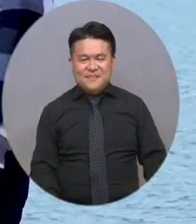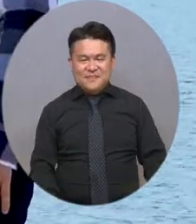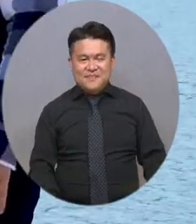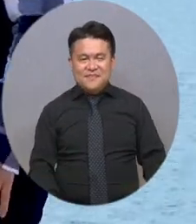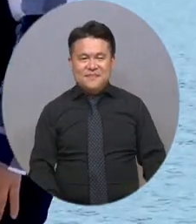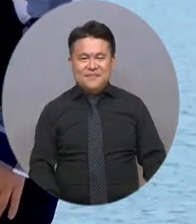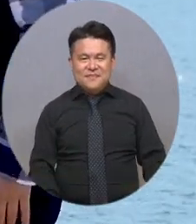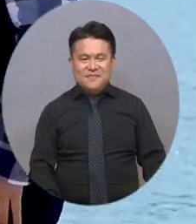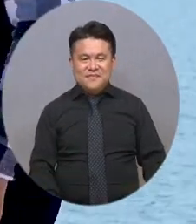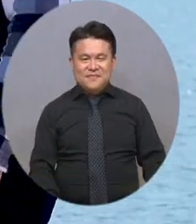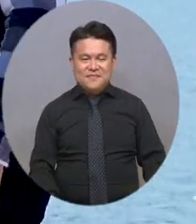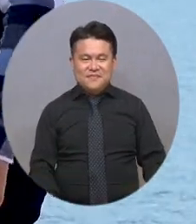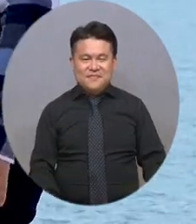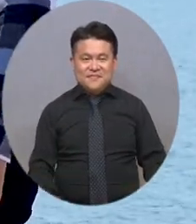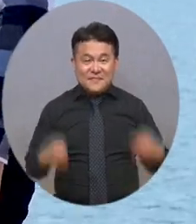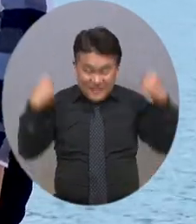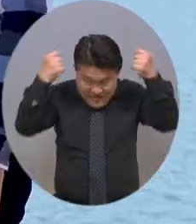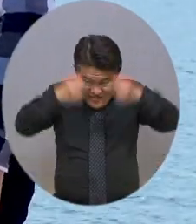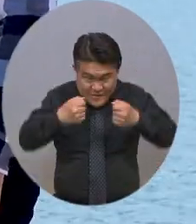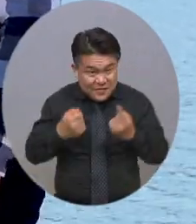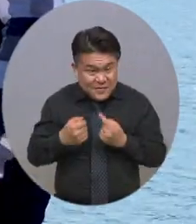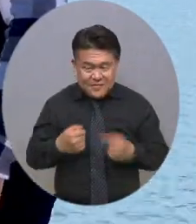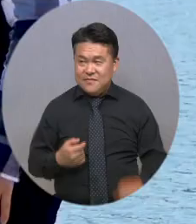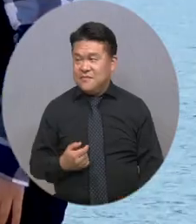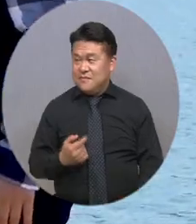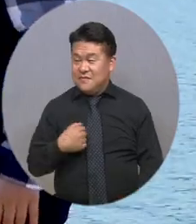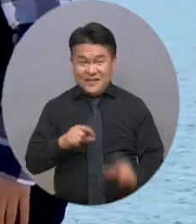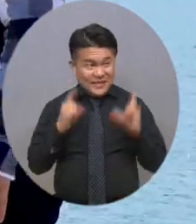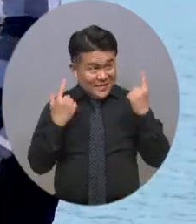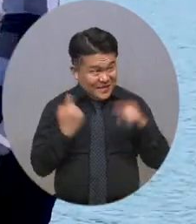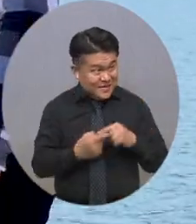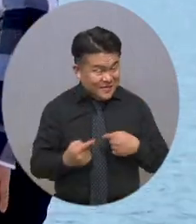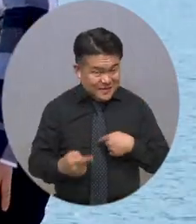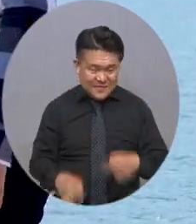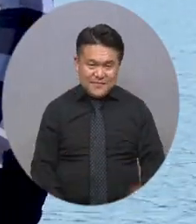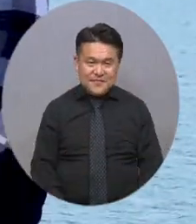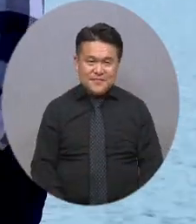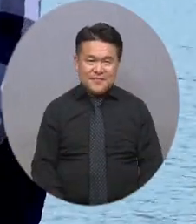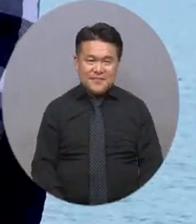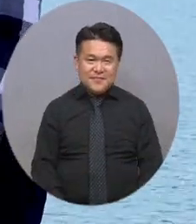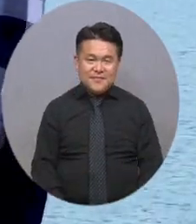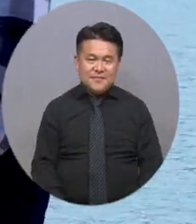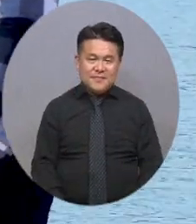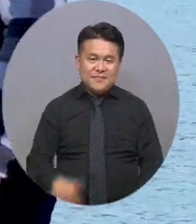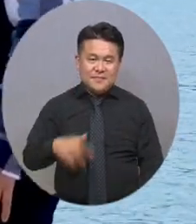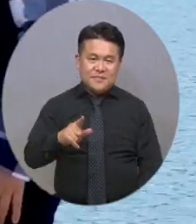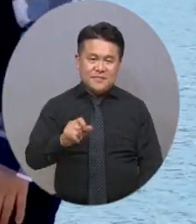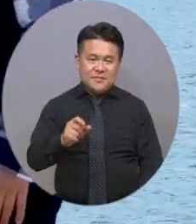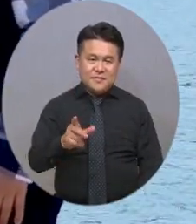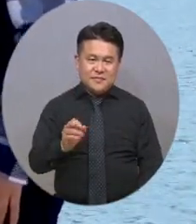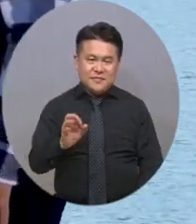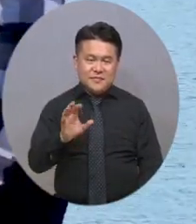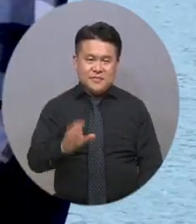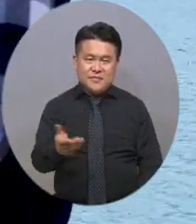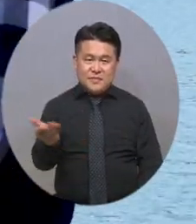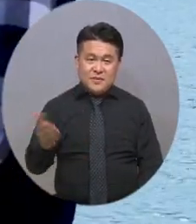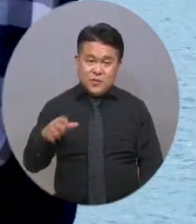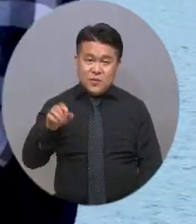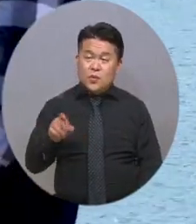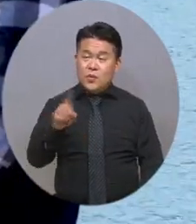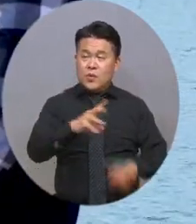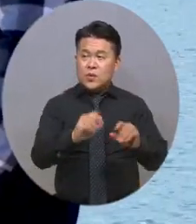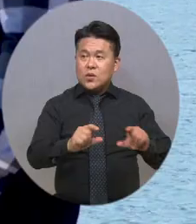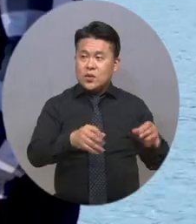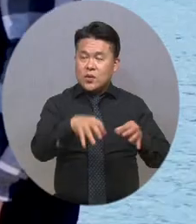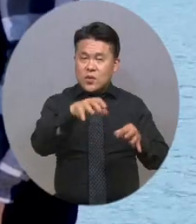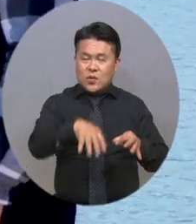쓰고? 그럼 저도 스타가 된 거예요? 그렇죠. 아니 근데 진짜 여기 장흥 탐진강하고 어떻게 저기 보이는 토요시장 앞에서